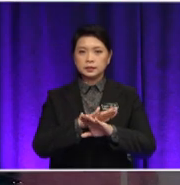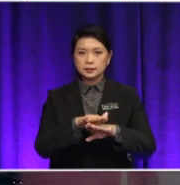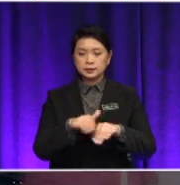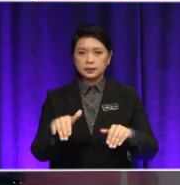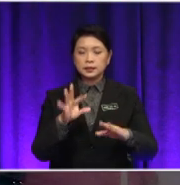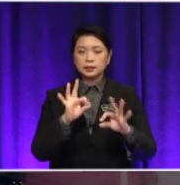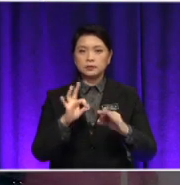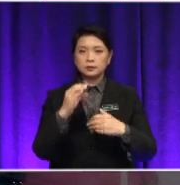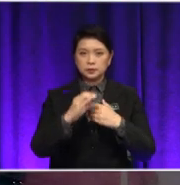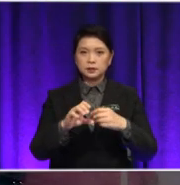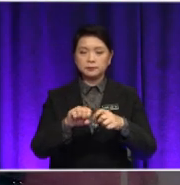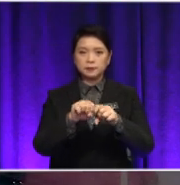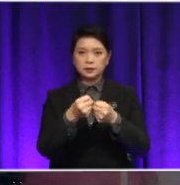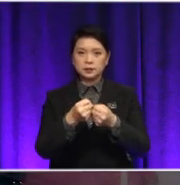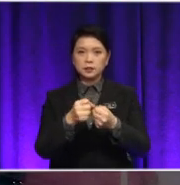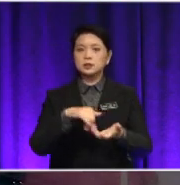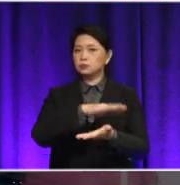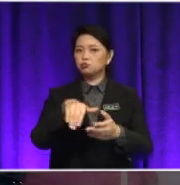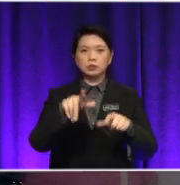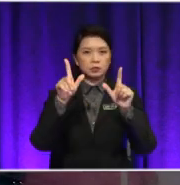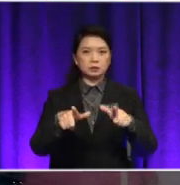cedera, patah semua nak tuam ais.